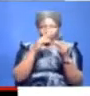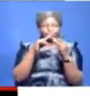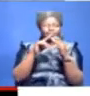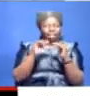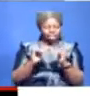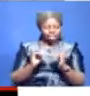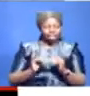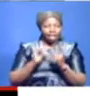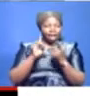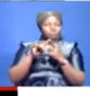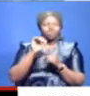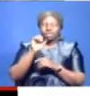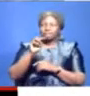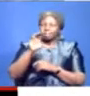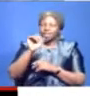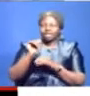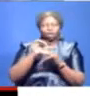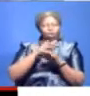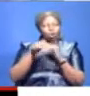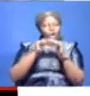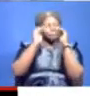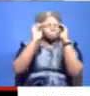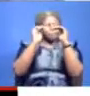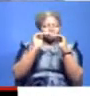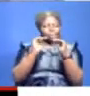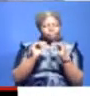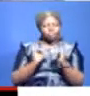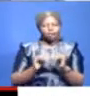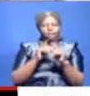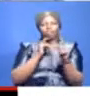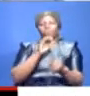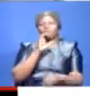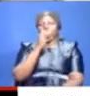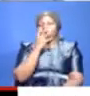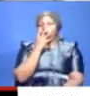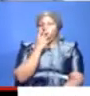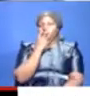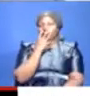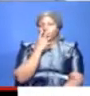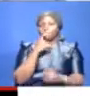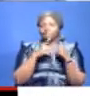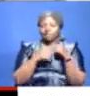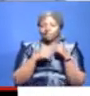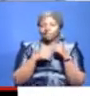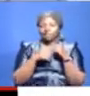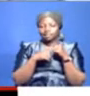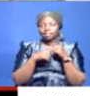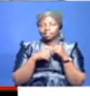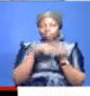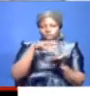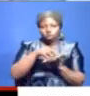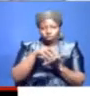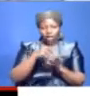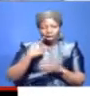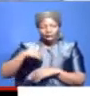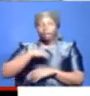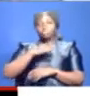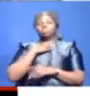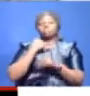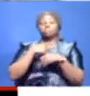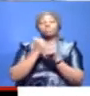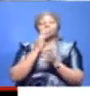MCAs wote wametoka katika chungwa six piece. Na tunataka tuhakikishe kwamba we are going to deliver these seats. Ndani